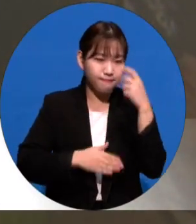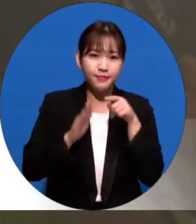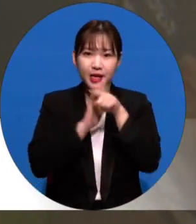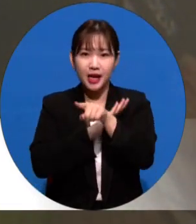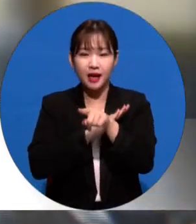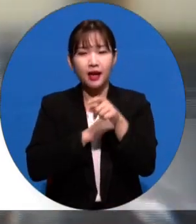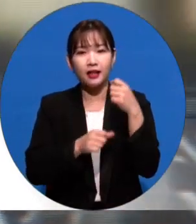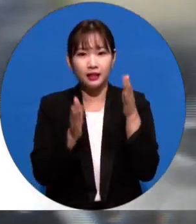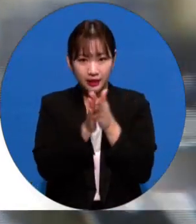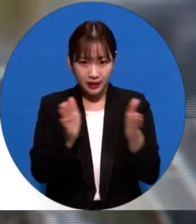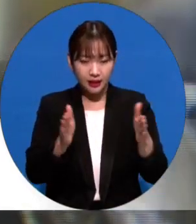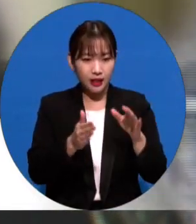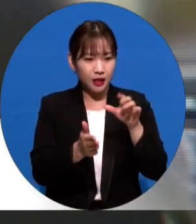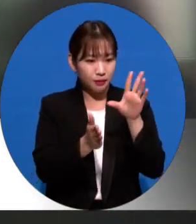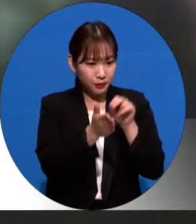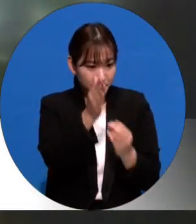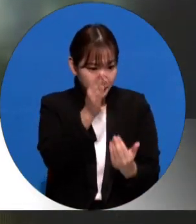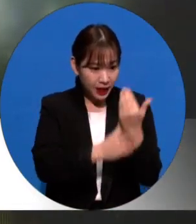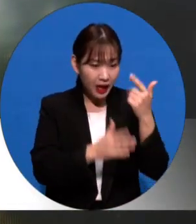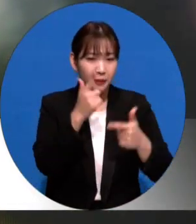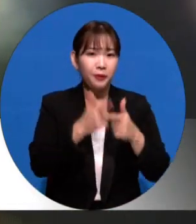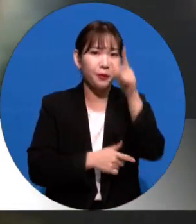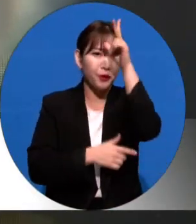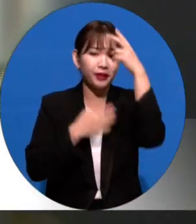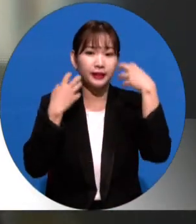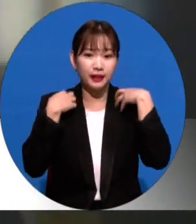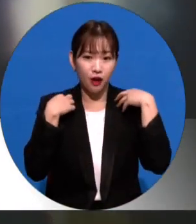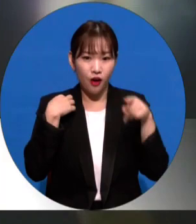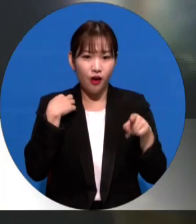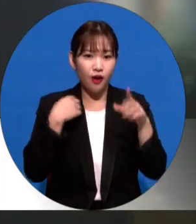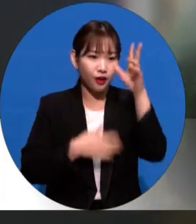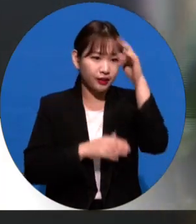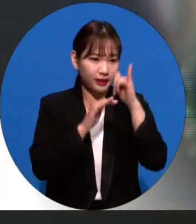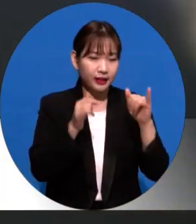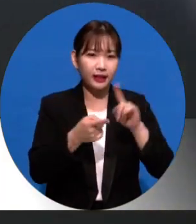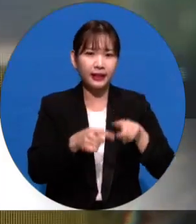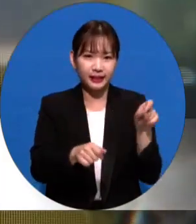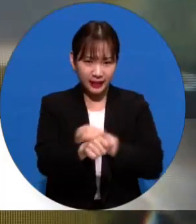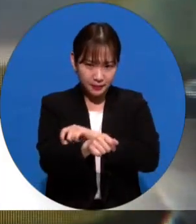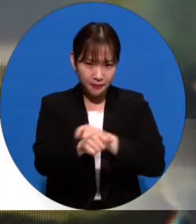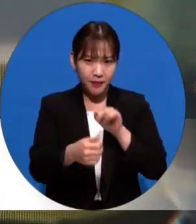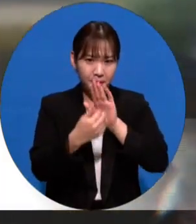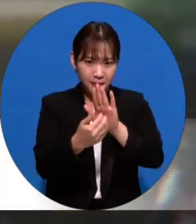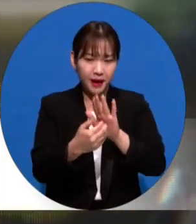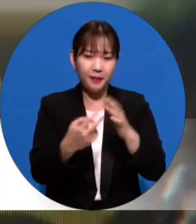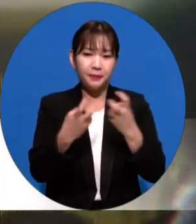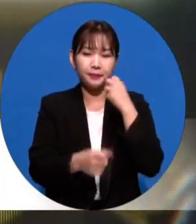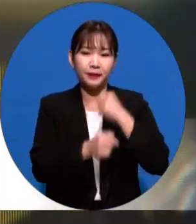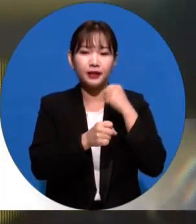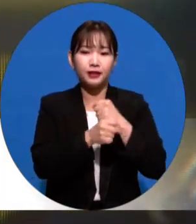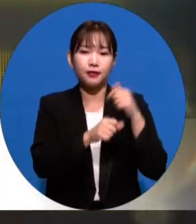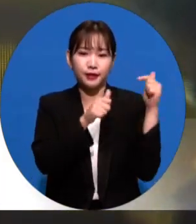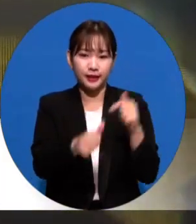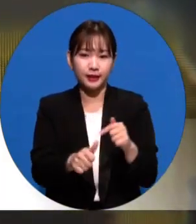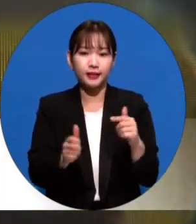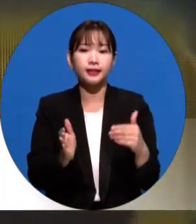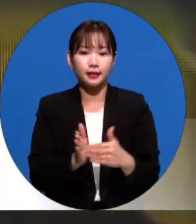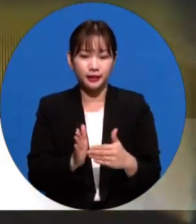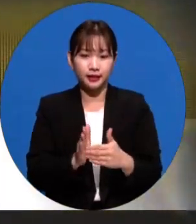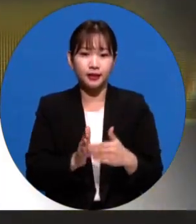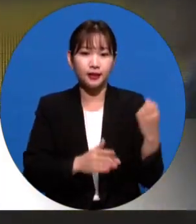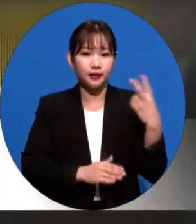실시하고 문제를 일으킨 형사들의 소속된 목포경찰서는 경찰관들에 대한 특별 예방대책 마련을 제시했습니다